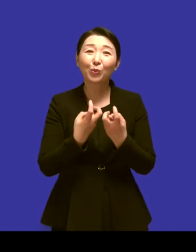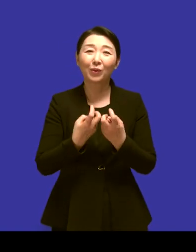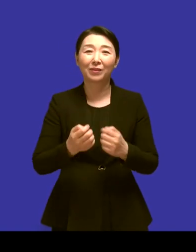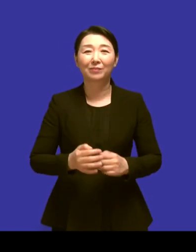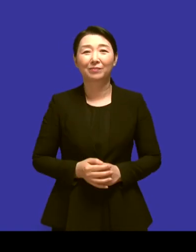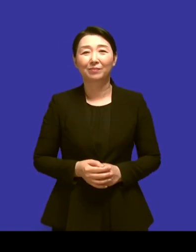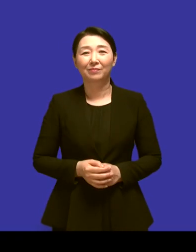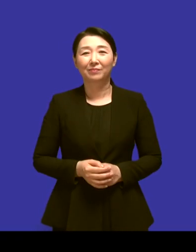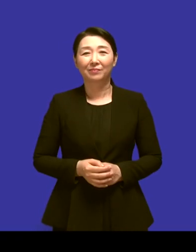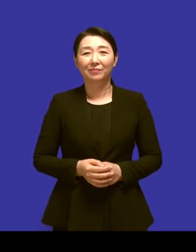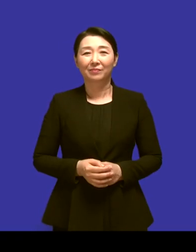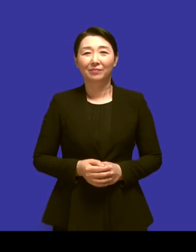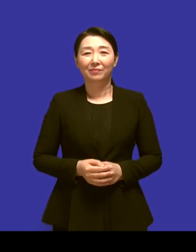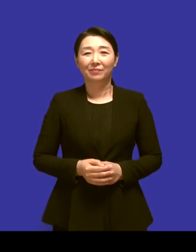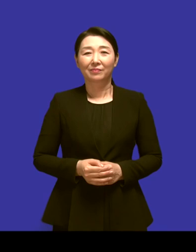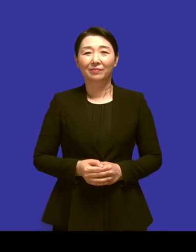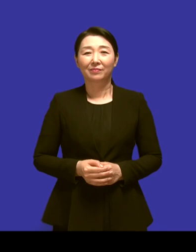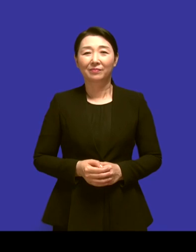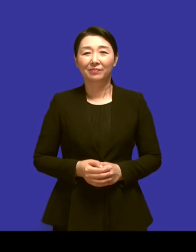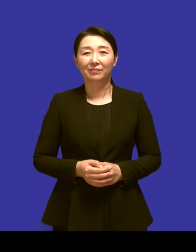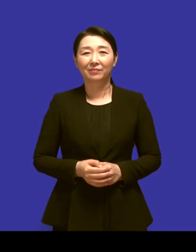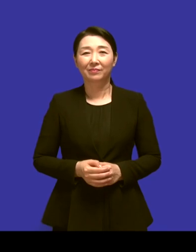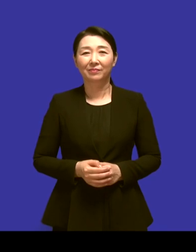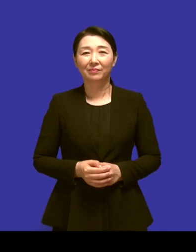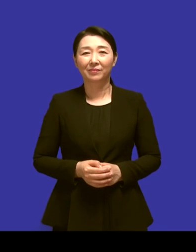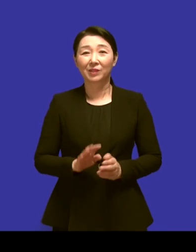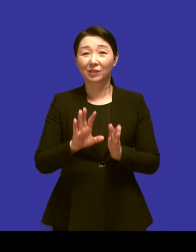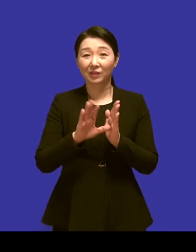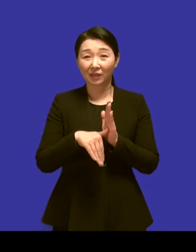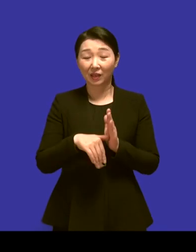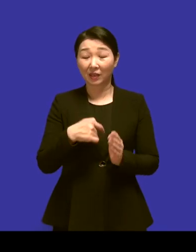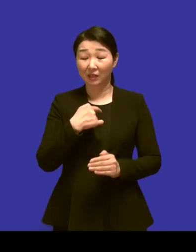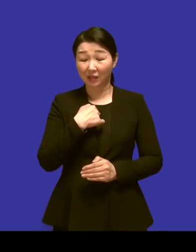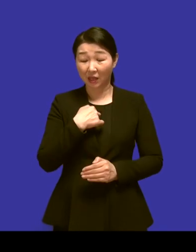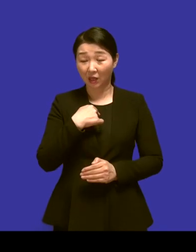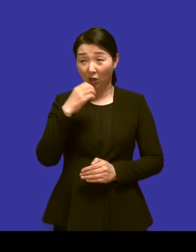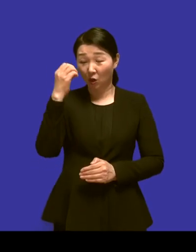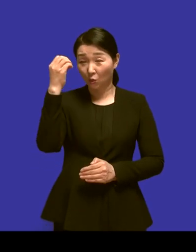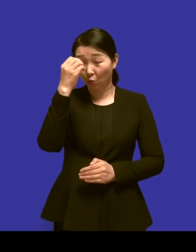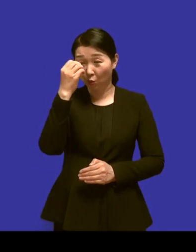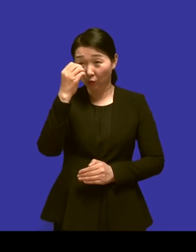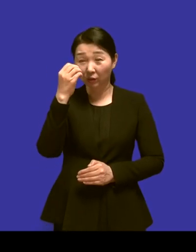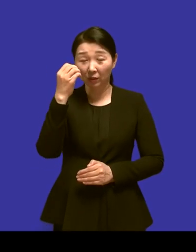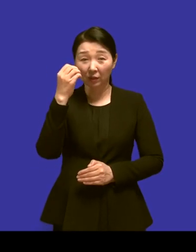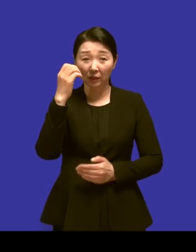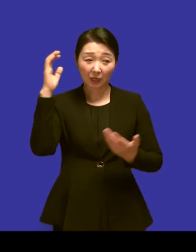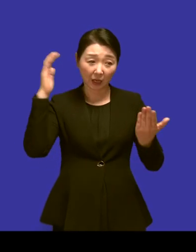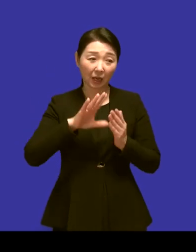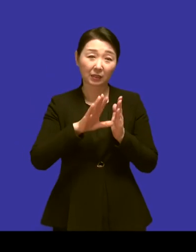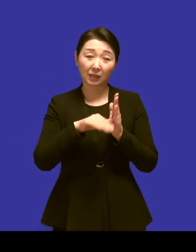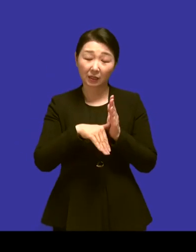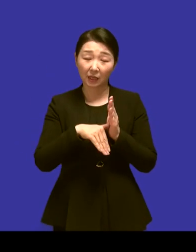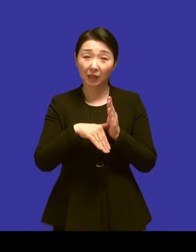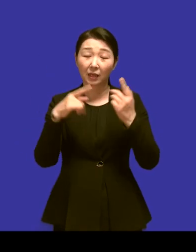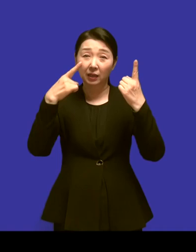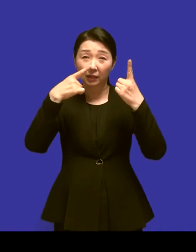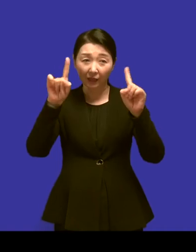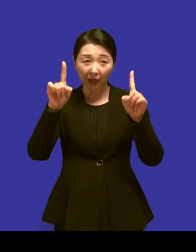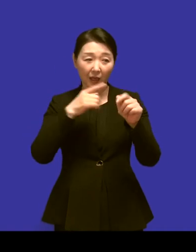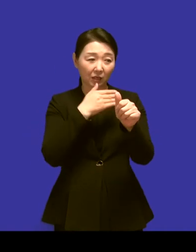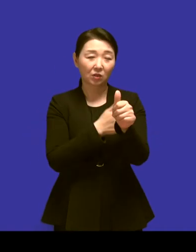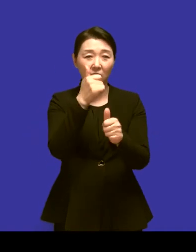이제 그때도 뭔가 제 고등학교 때 입시 때는 항상 이제 10편, 23편